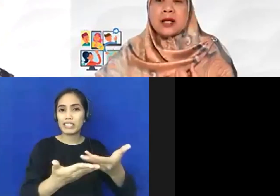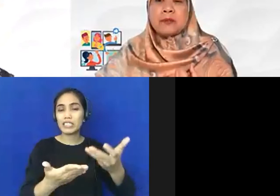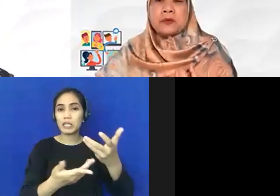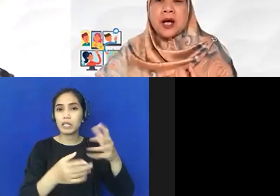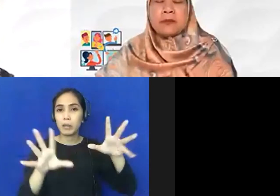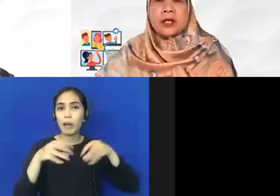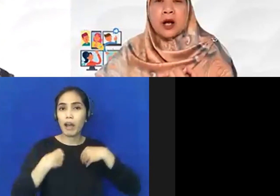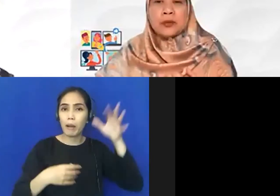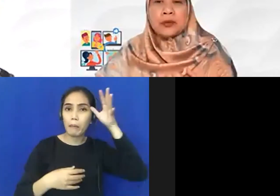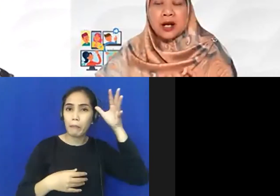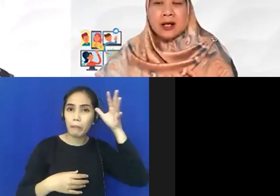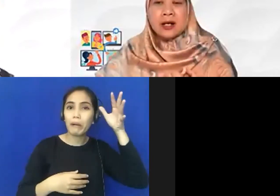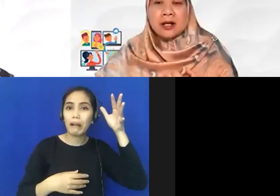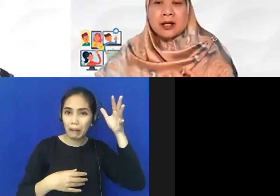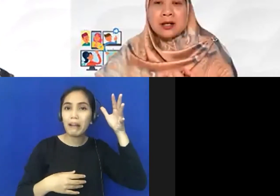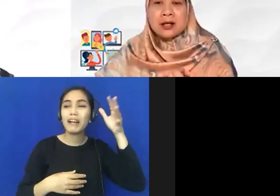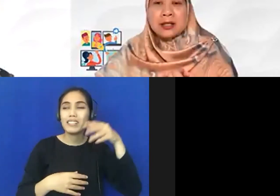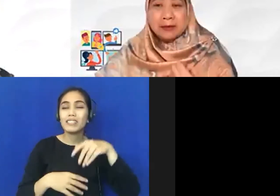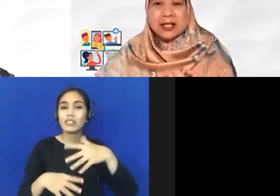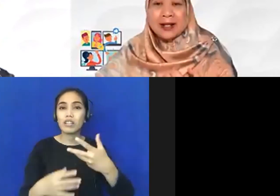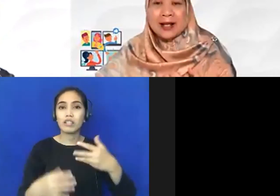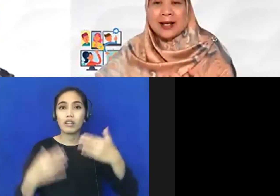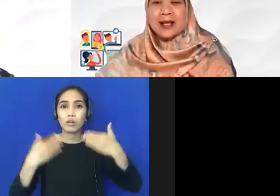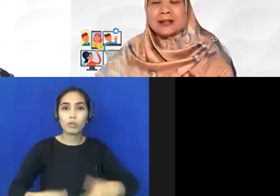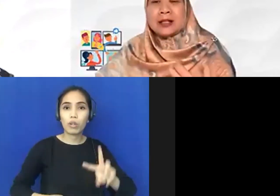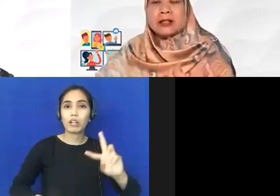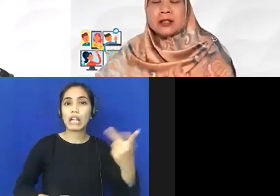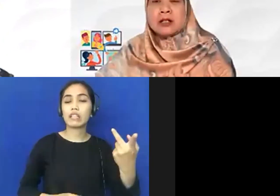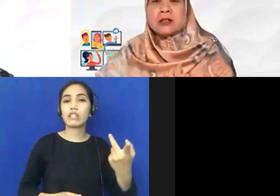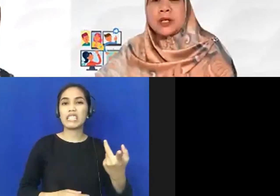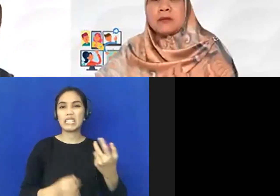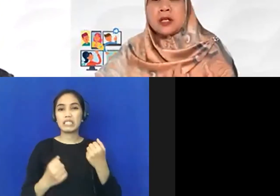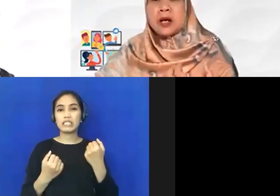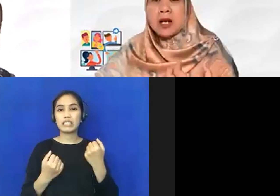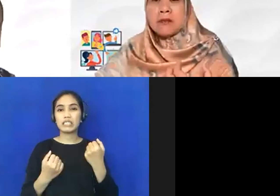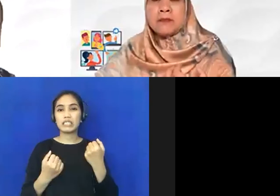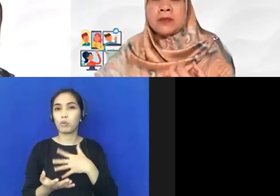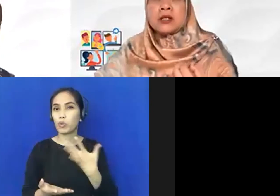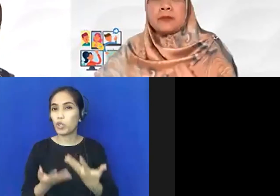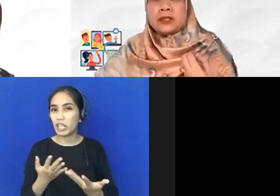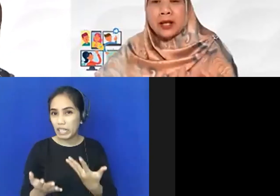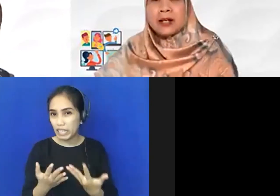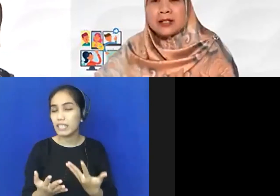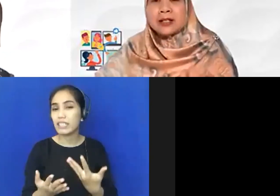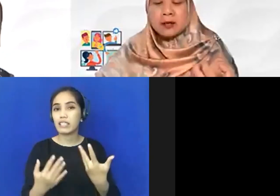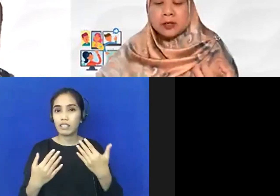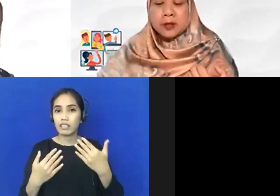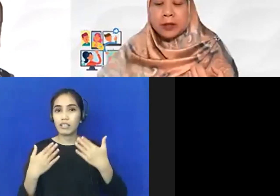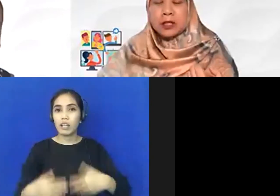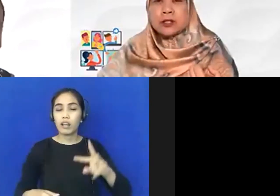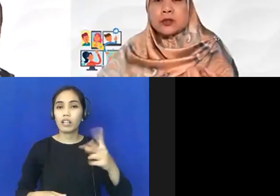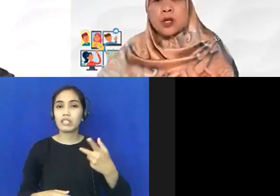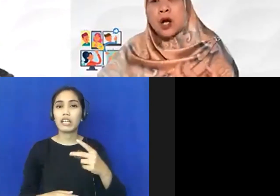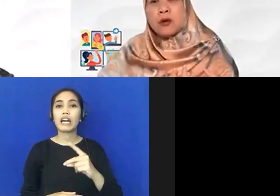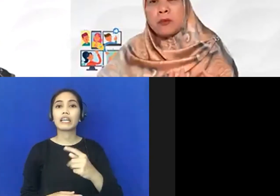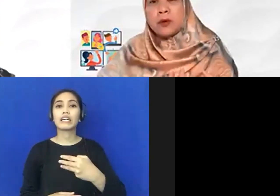terlihatlah dari perubahan perilaku yang kita bisa lihat ya, yang sebagian besar mengalami seperti regresi ya Mas Bram,